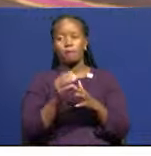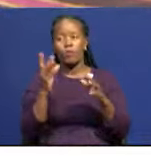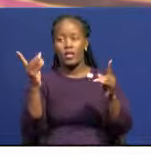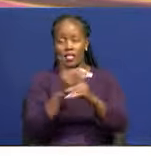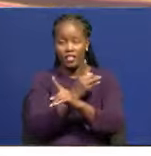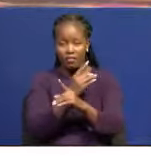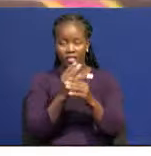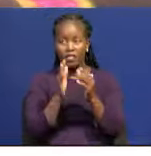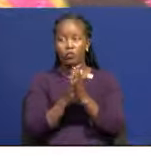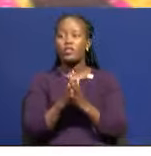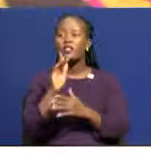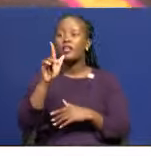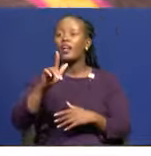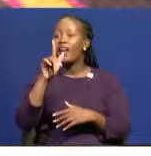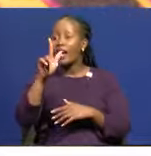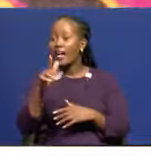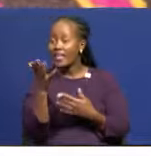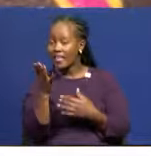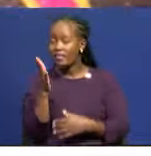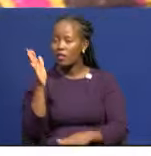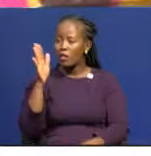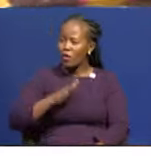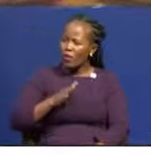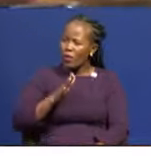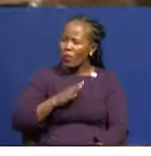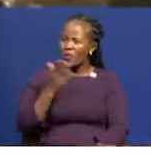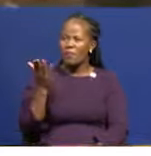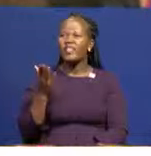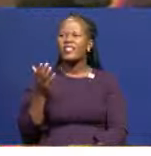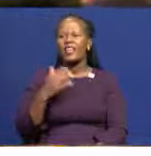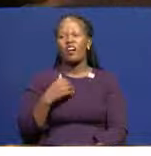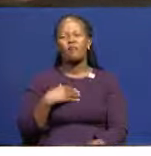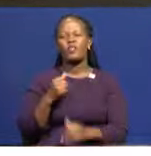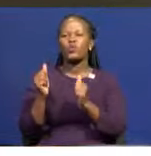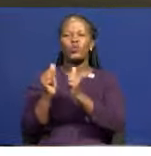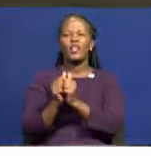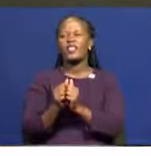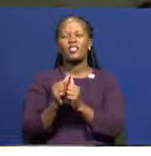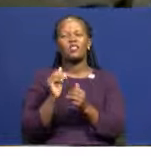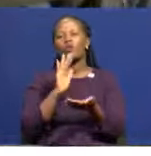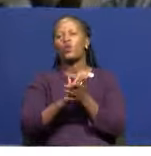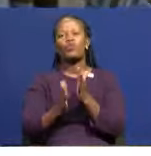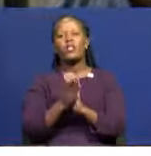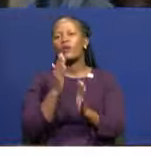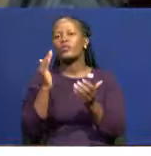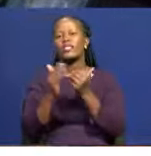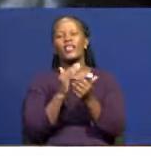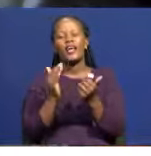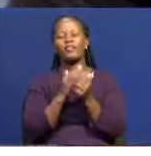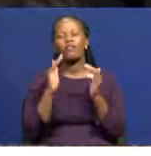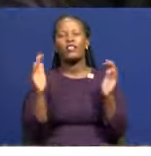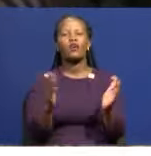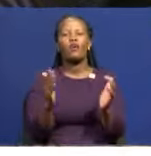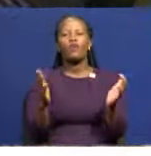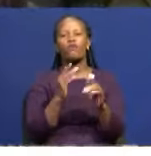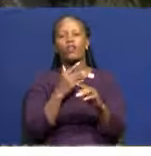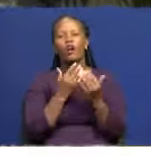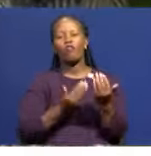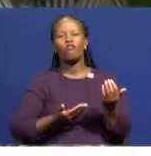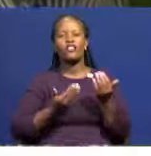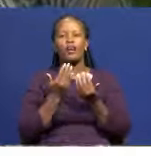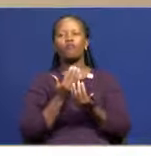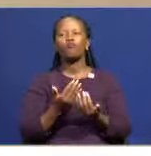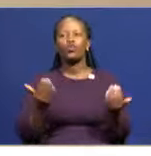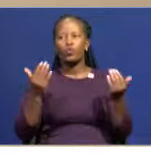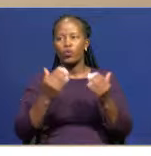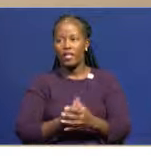wanawake Lang'ata, kina mama hapa wamerundikwa katika korokoro hizi bila kujali maslahi ya watoto. Naweza sema ni